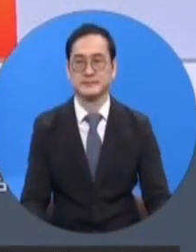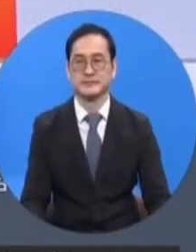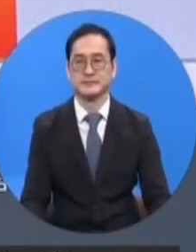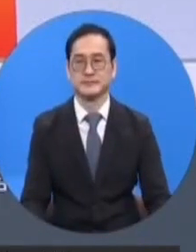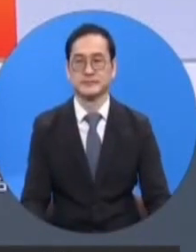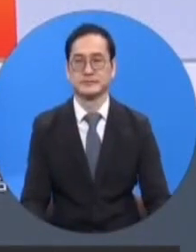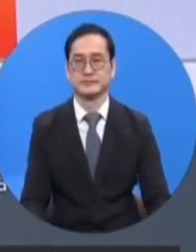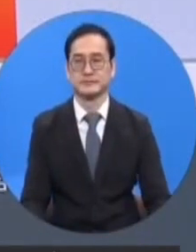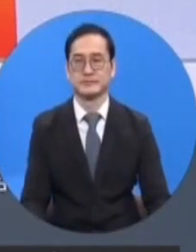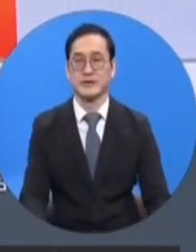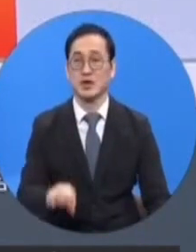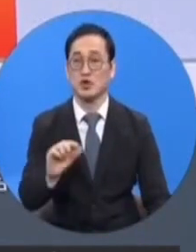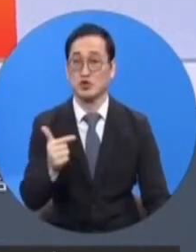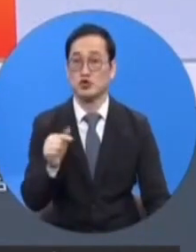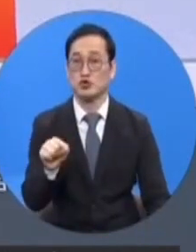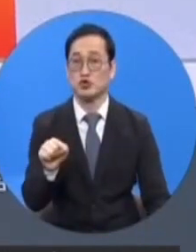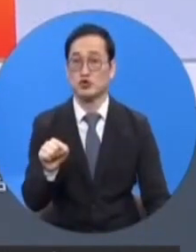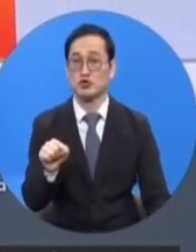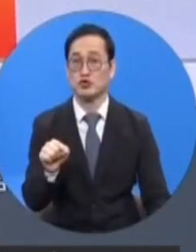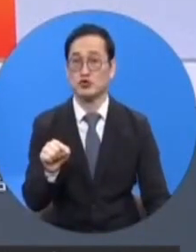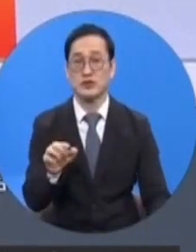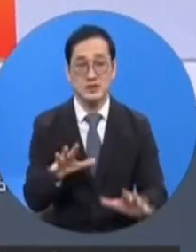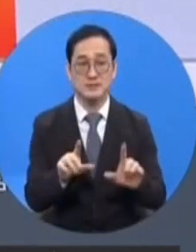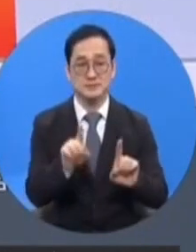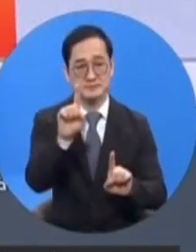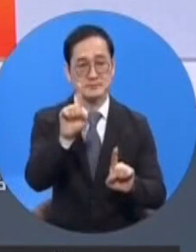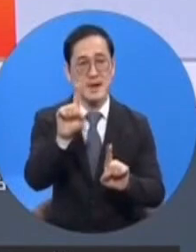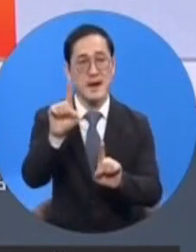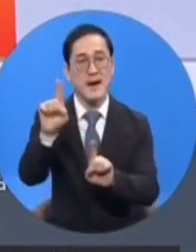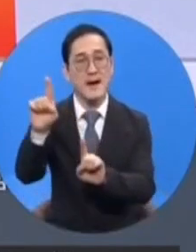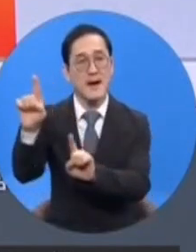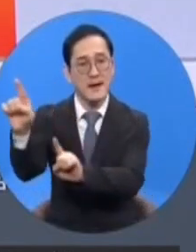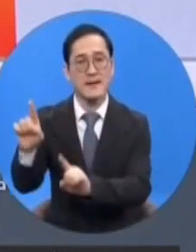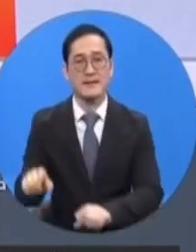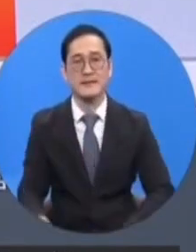윤석열 후보의 지지율이 각종 여론조사에서 이재명 후보에 비해서 오르고 있습니다.